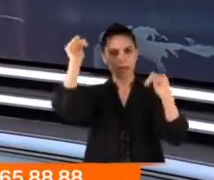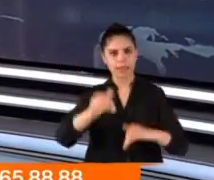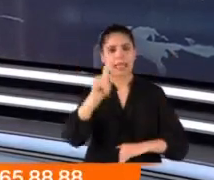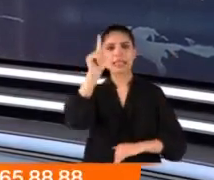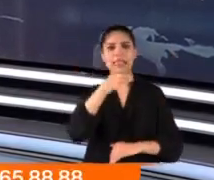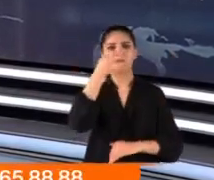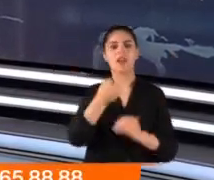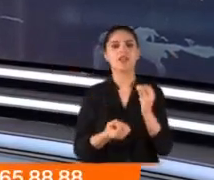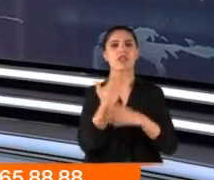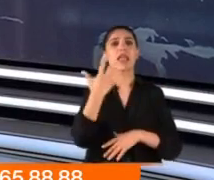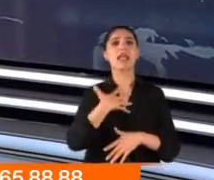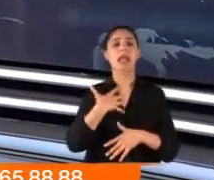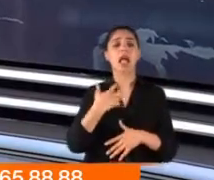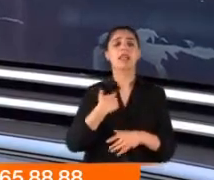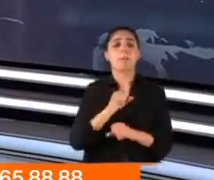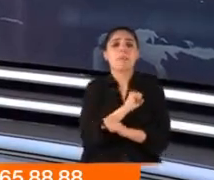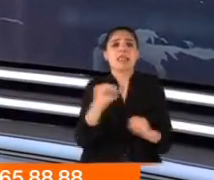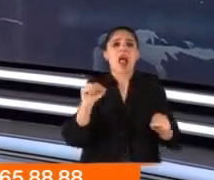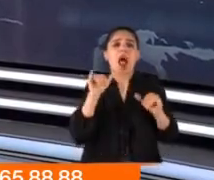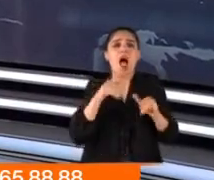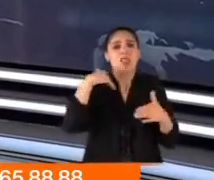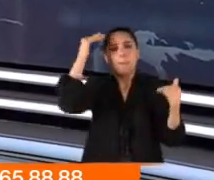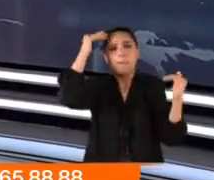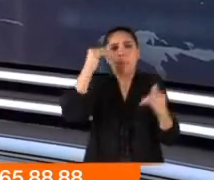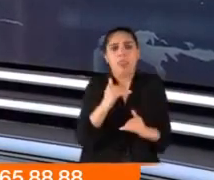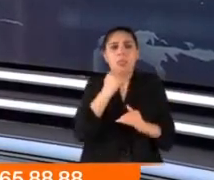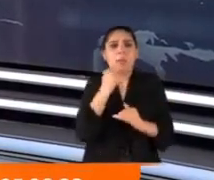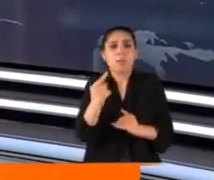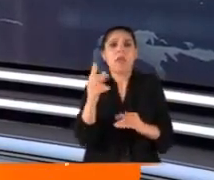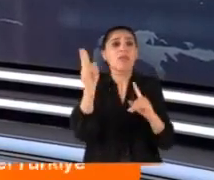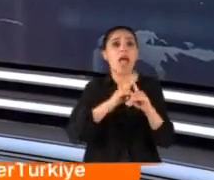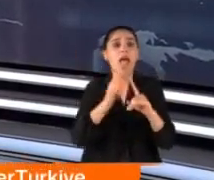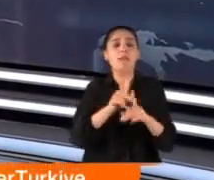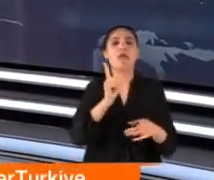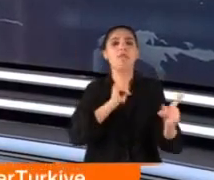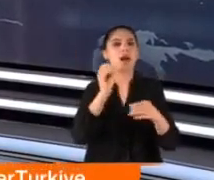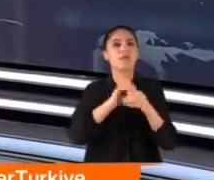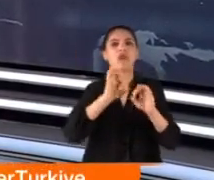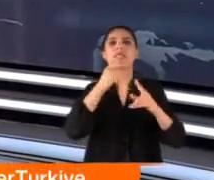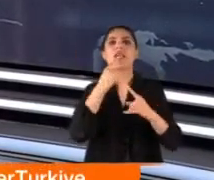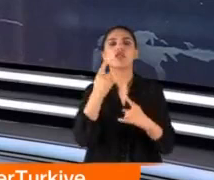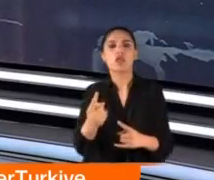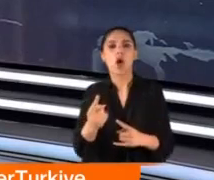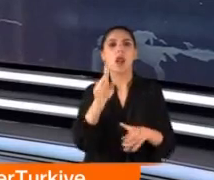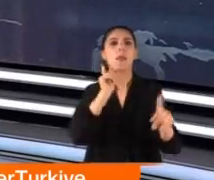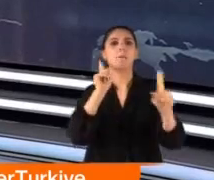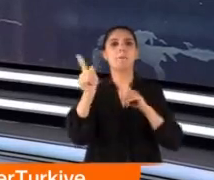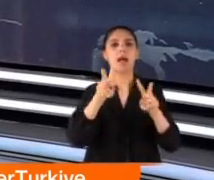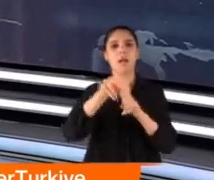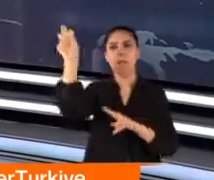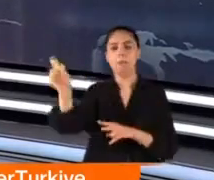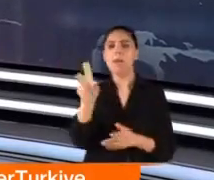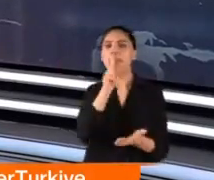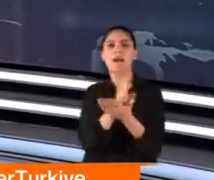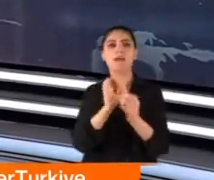ifadesi ortaya çıktı kendisinin de mağdur olduğunu iddia ediyor Aydın'dan demişti bakın emniyete var denilen söyledi başka ve mahkeme Aydın